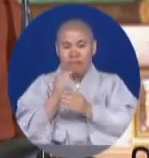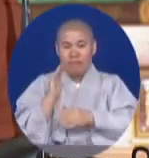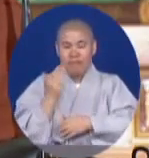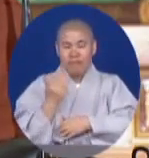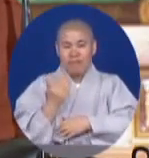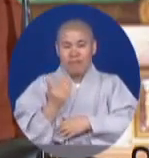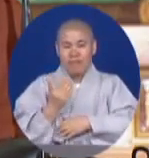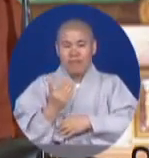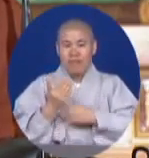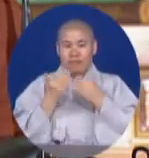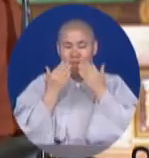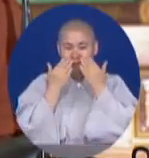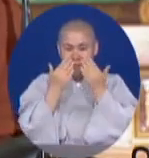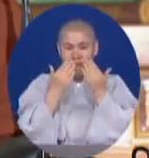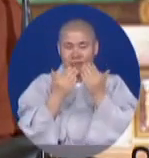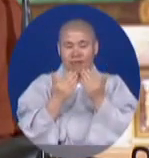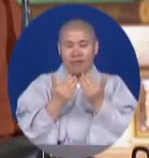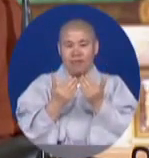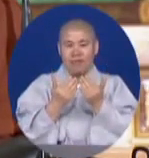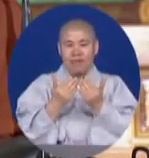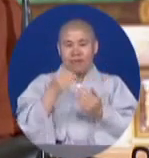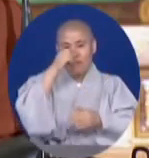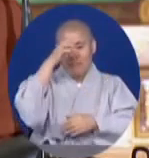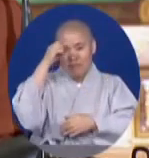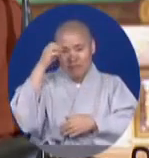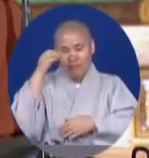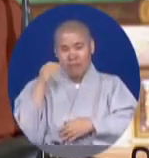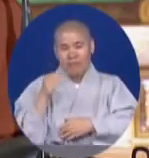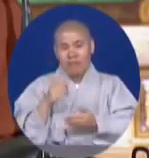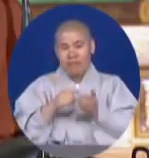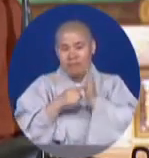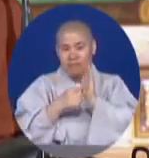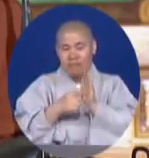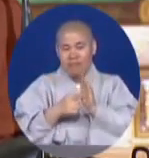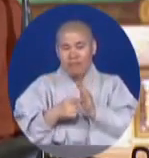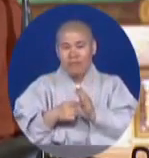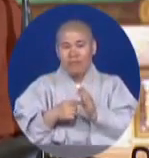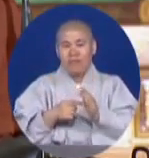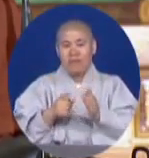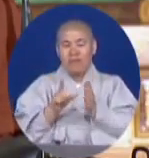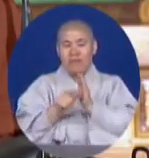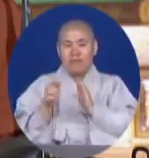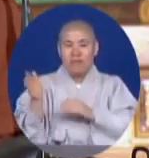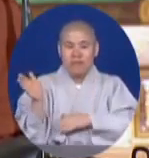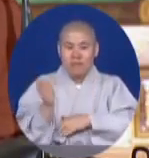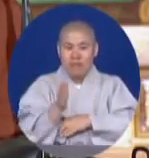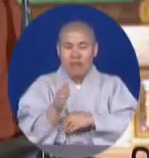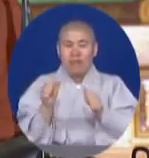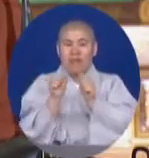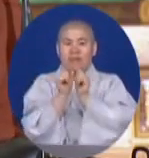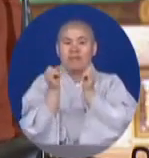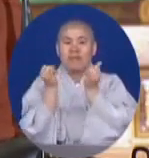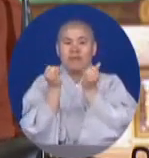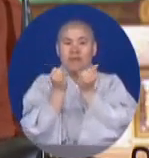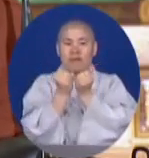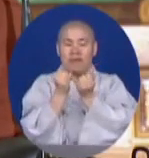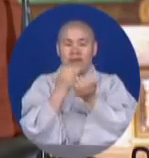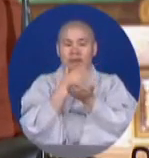눈에서 불이 완전히 확 나버렸어. 그래서 그 다음부터는 뭐 남자니 여자니 이런 거